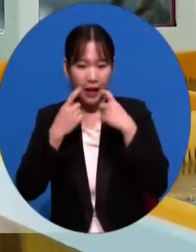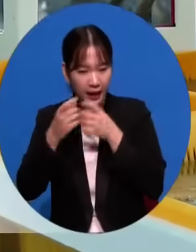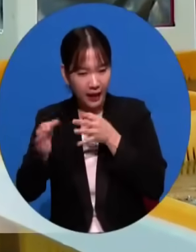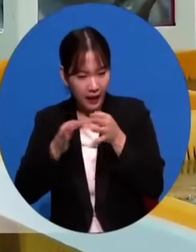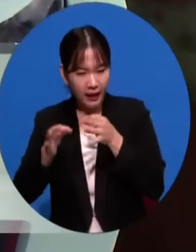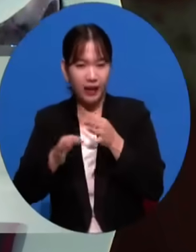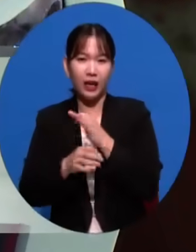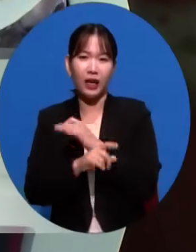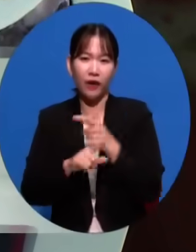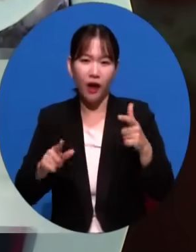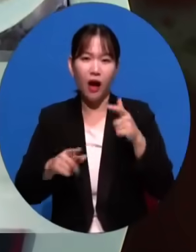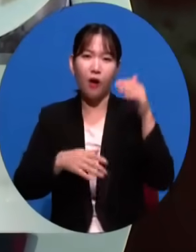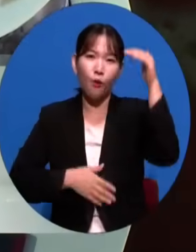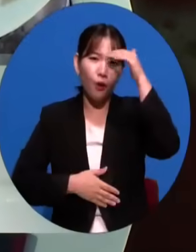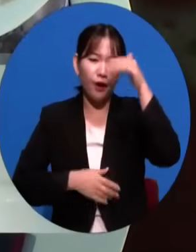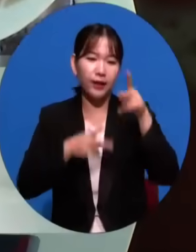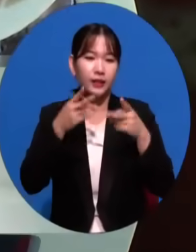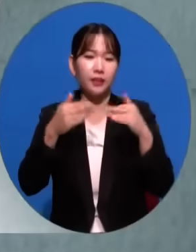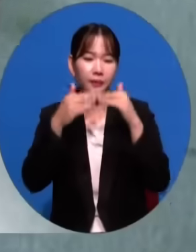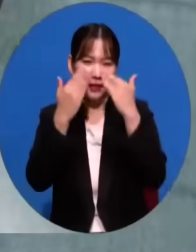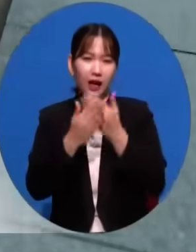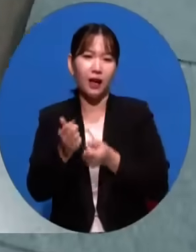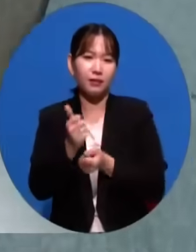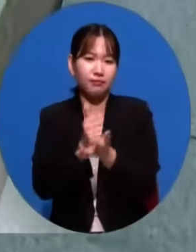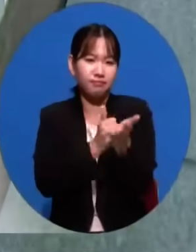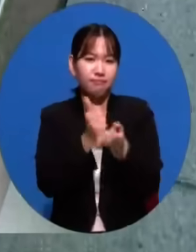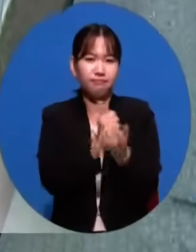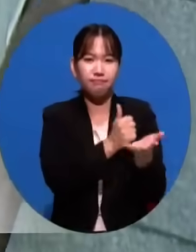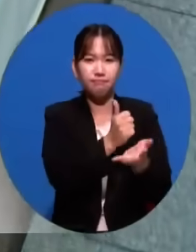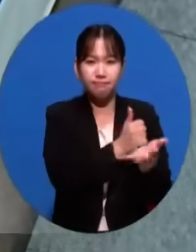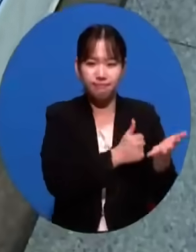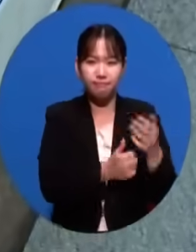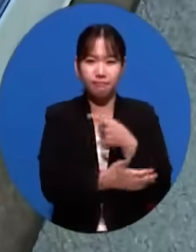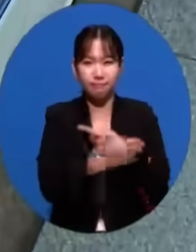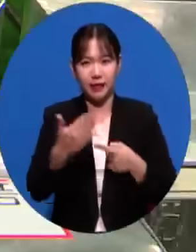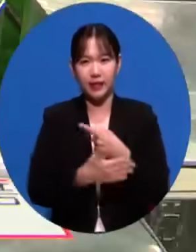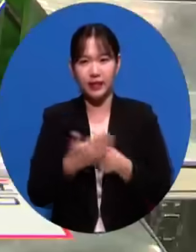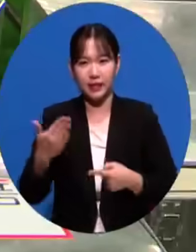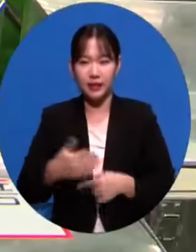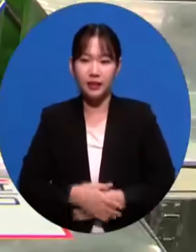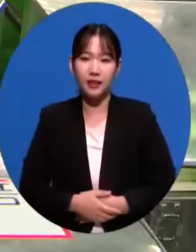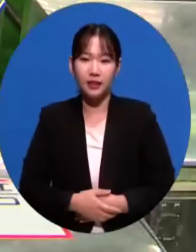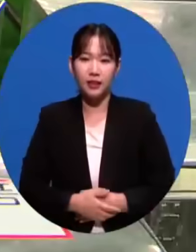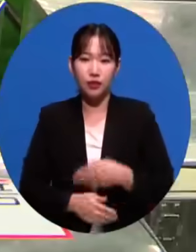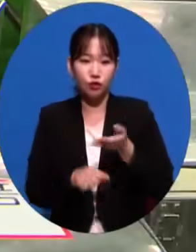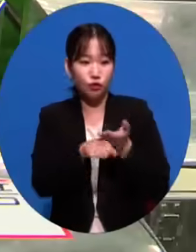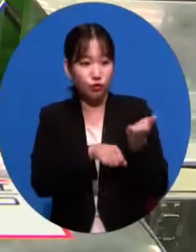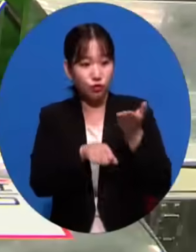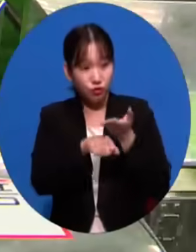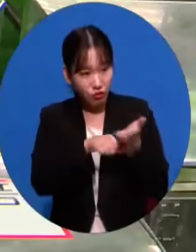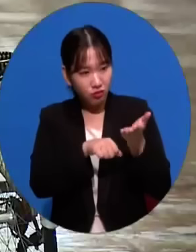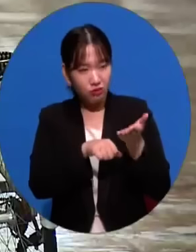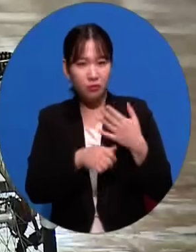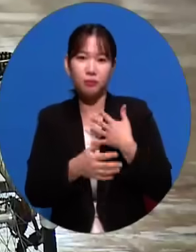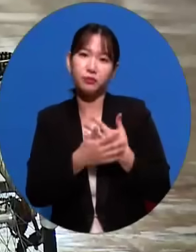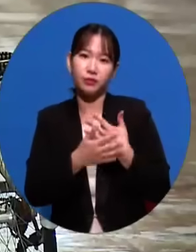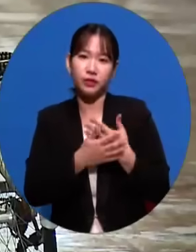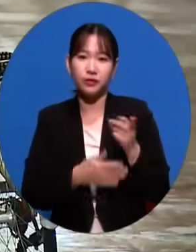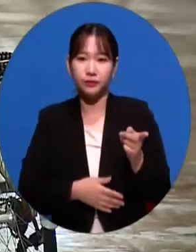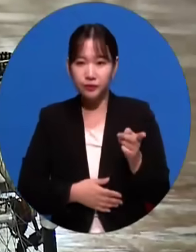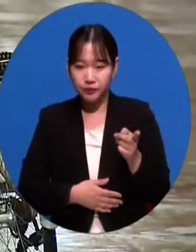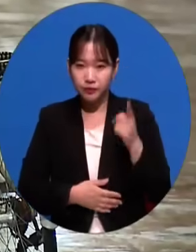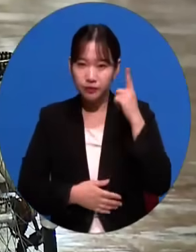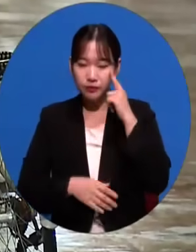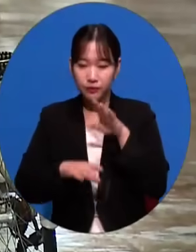소상공인, 그리고 관광산업까지 줄지어 영향을 받을 수밖에 없습니다. 수출 역시 장담할 수 없습니다.